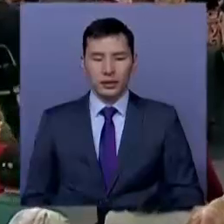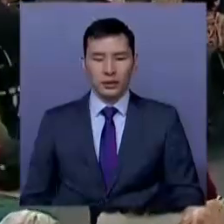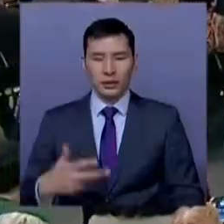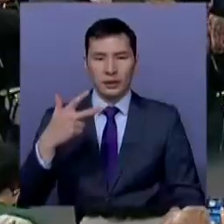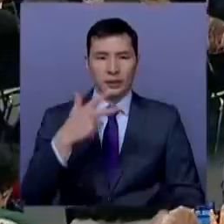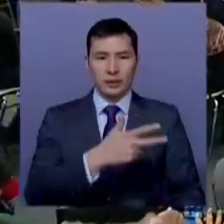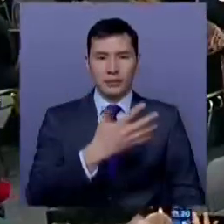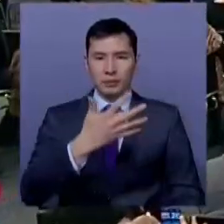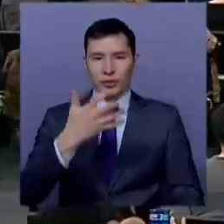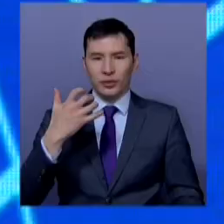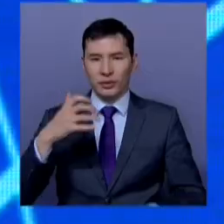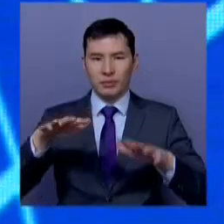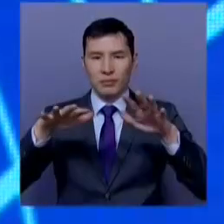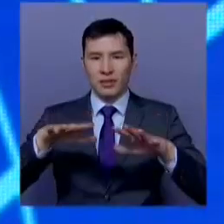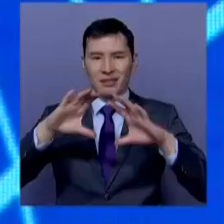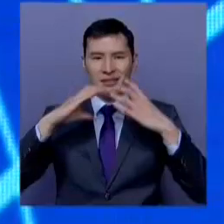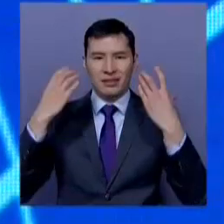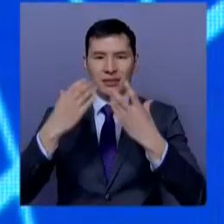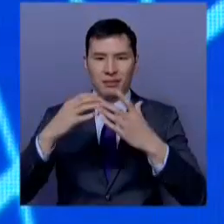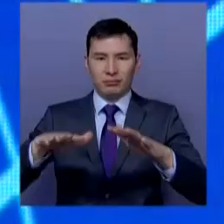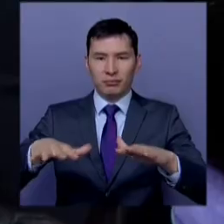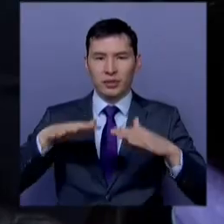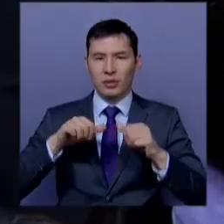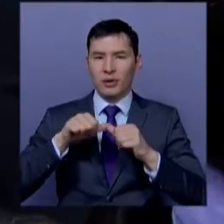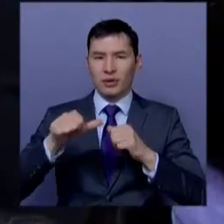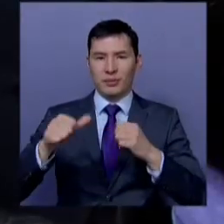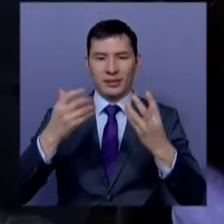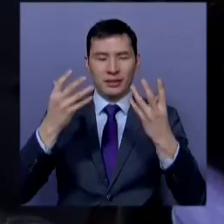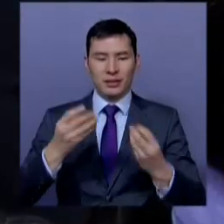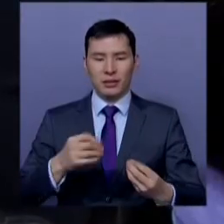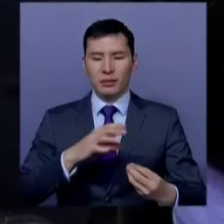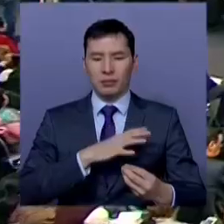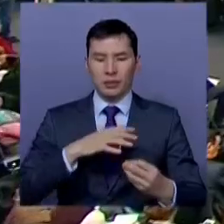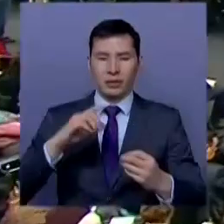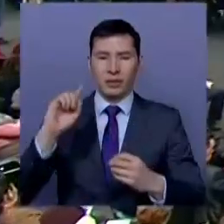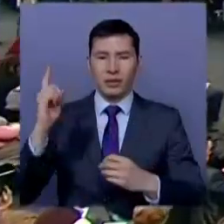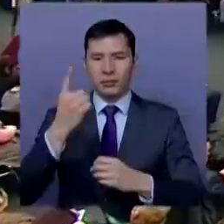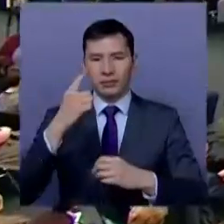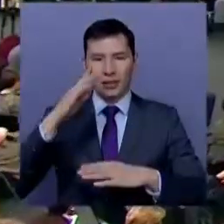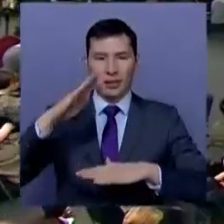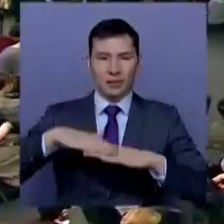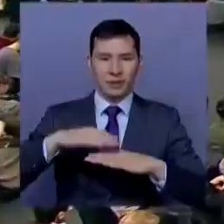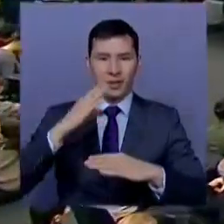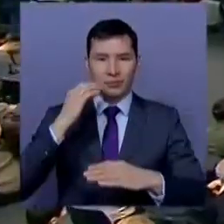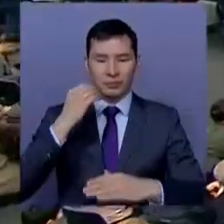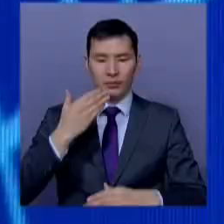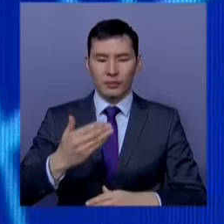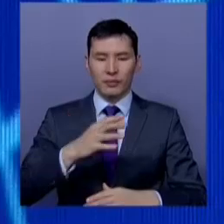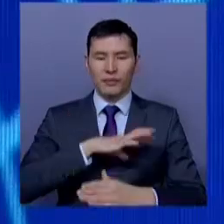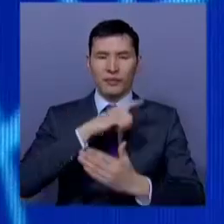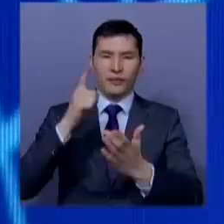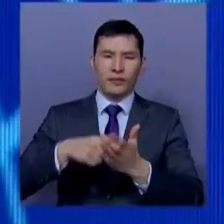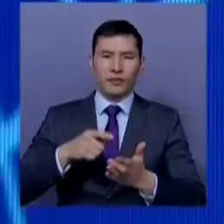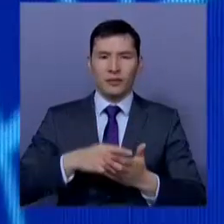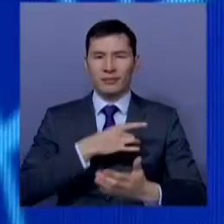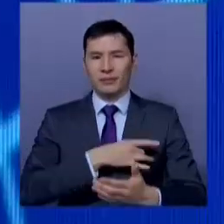3200 орындық халық арена спорт кешенінде ерекше форматта өткен қала әкімінің халықпен есептік кездесуінде бірқатар өткір түйткілдер көтерілді. Соның бірі